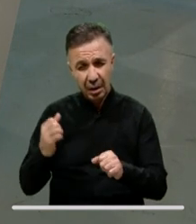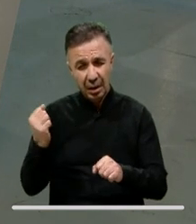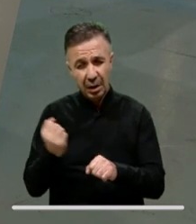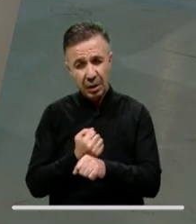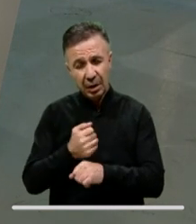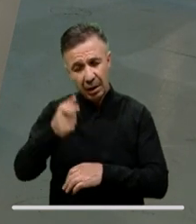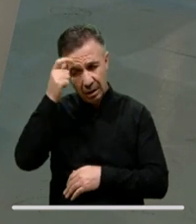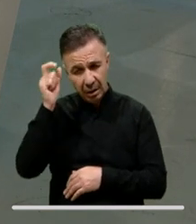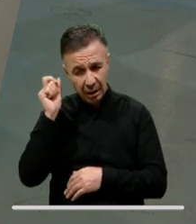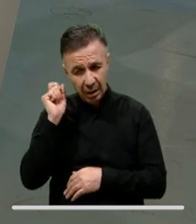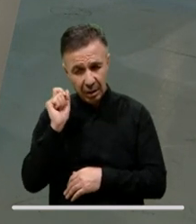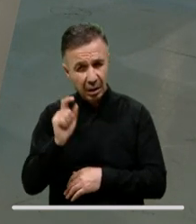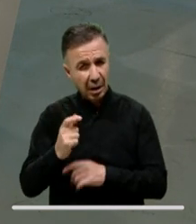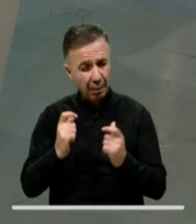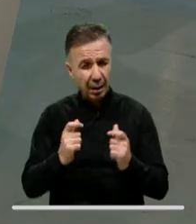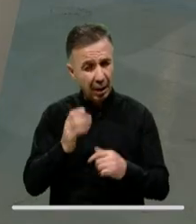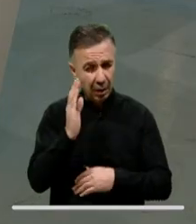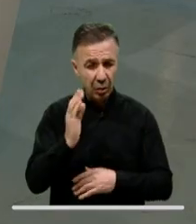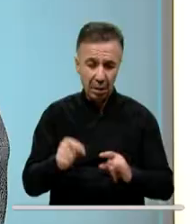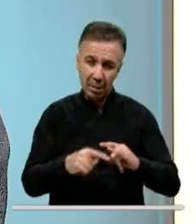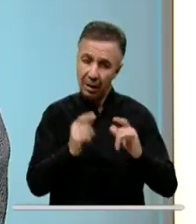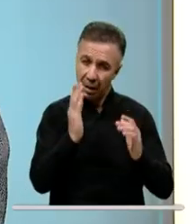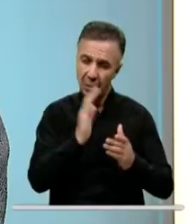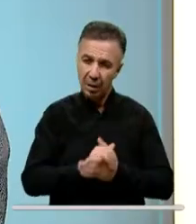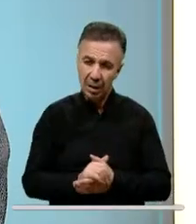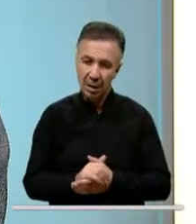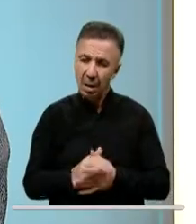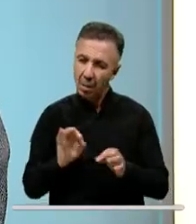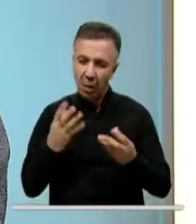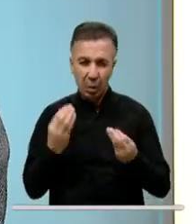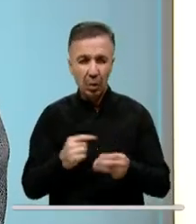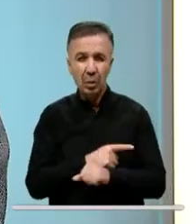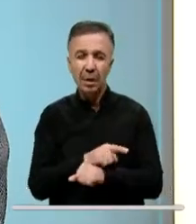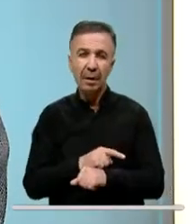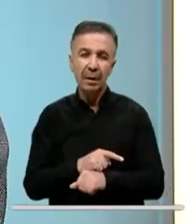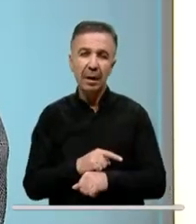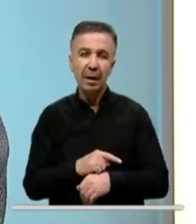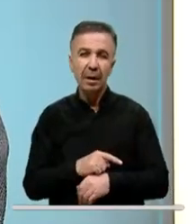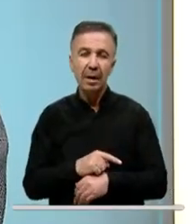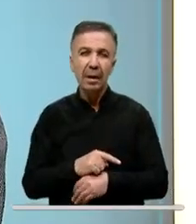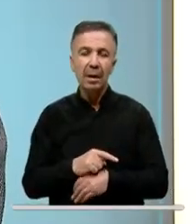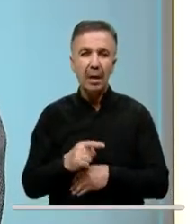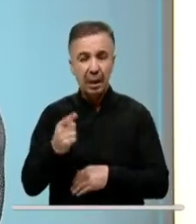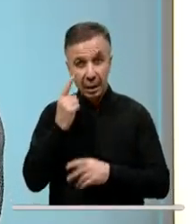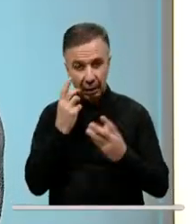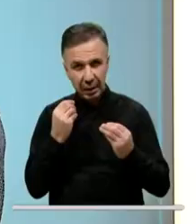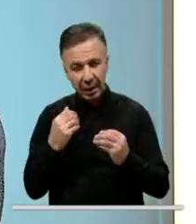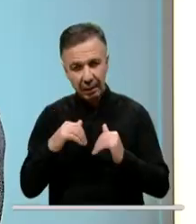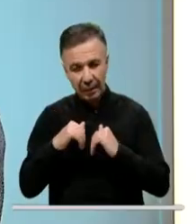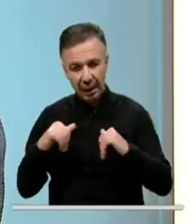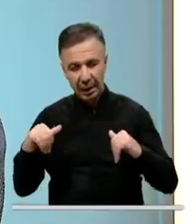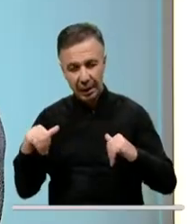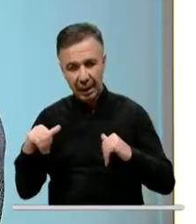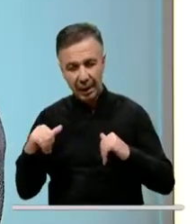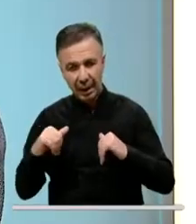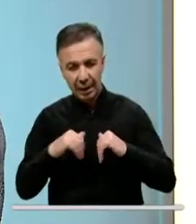da Mekke'ye iniyorlar. Böyle bir durumda ülkelere de ayrılan belli bir yer var. Yani herkes her istediği yerden